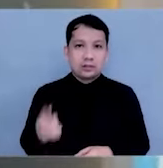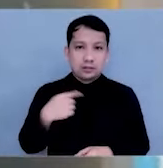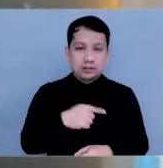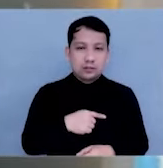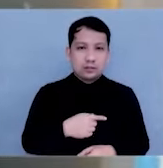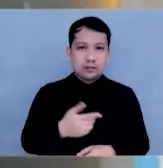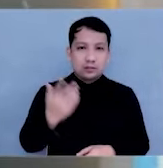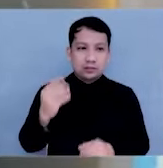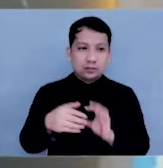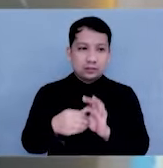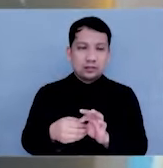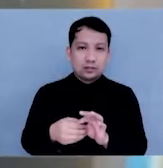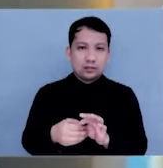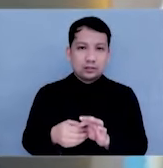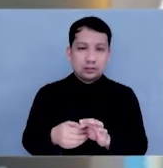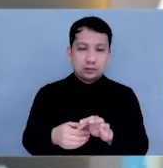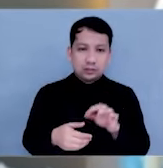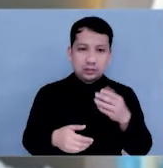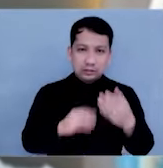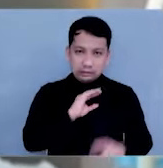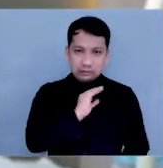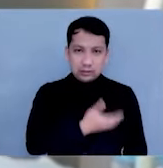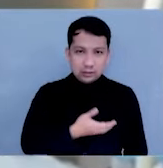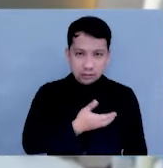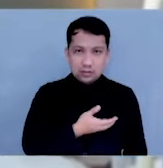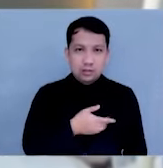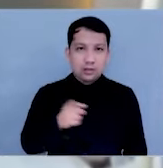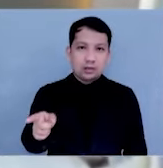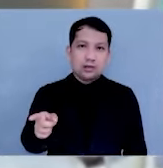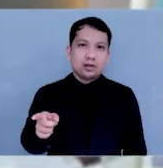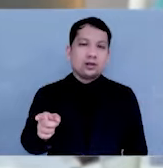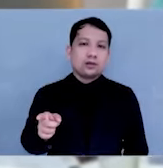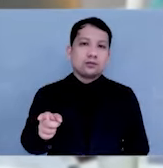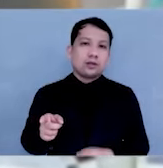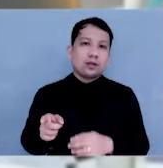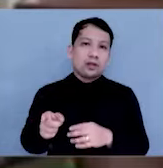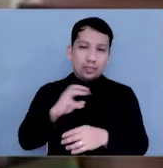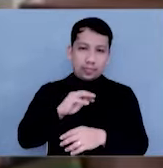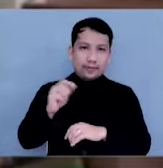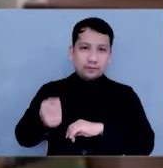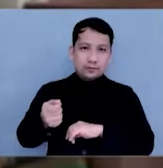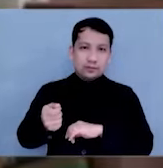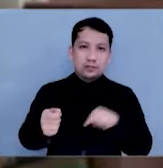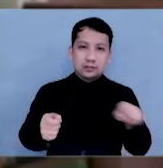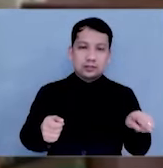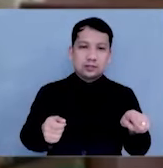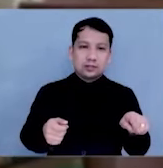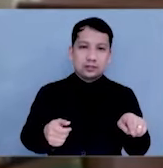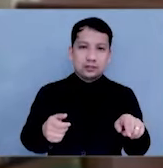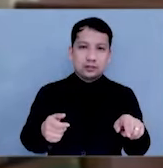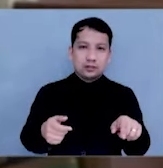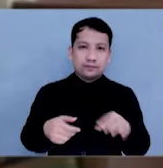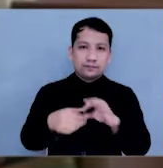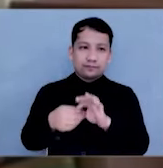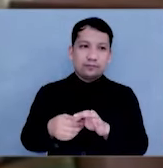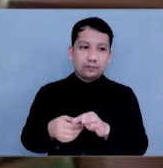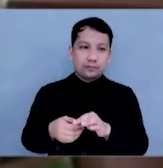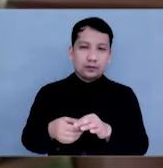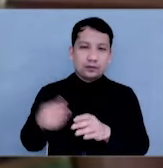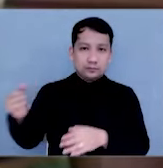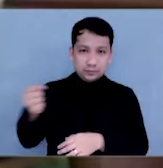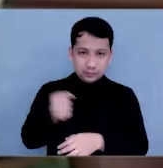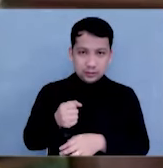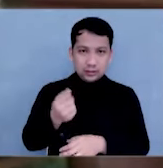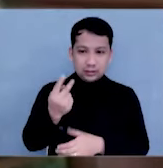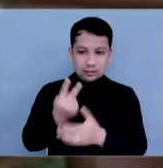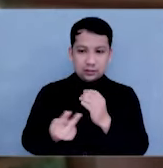kasong nepotism at grave misconduct ng ombudsman. Nag-ugat ito ng kasuhan si Rama matapos umanong i-hire ang dalawang kapatid